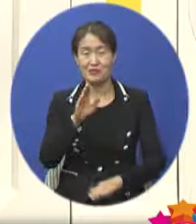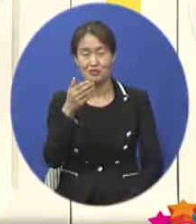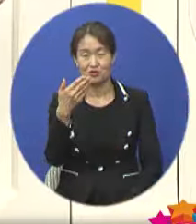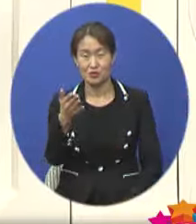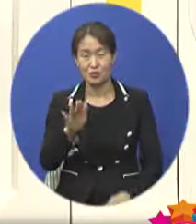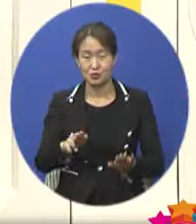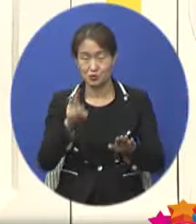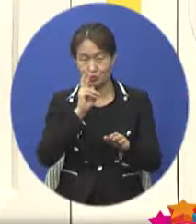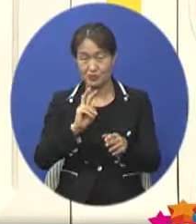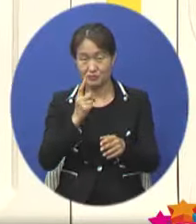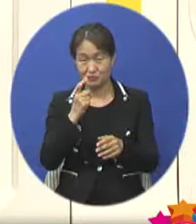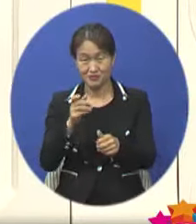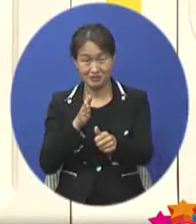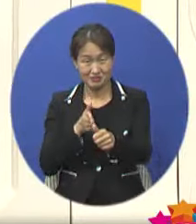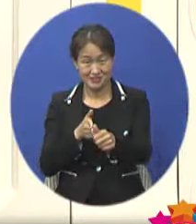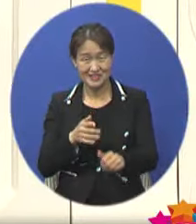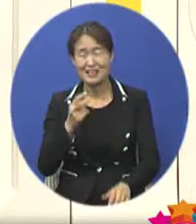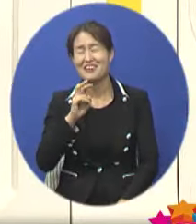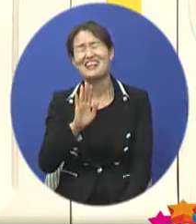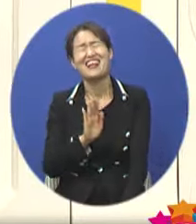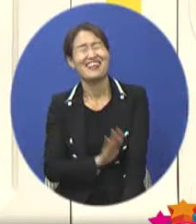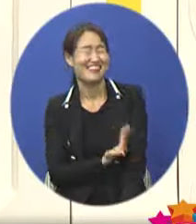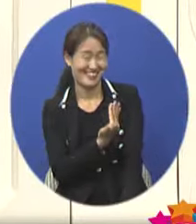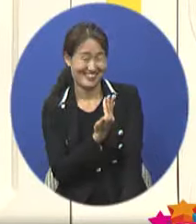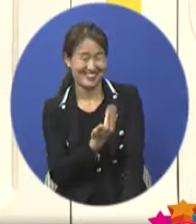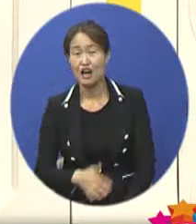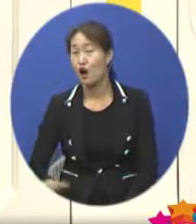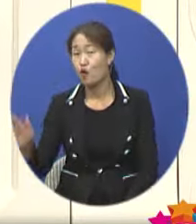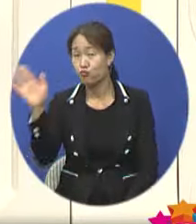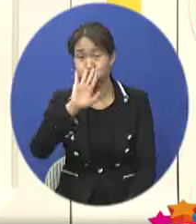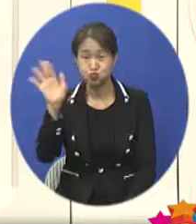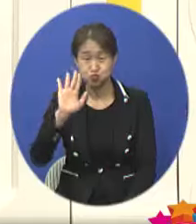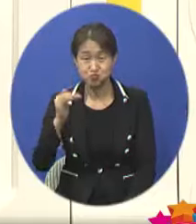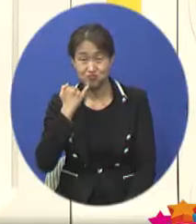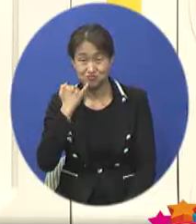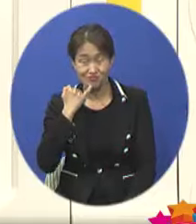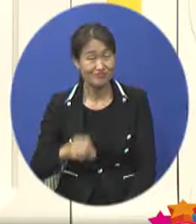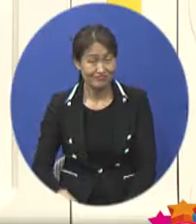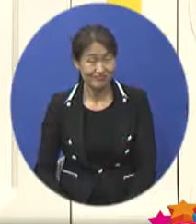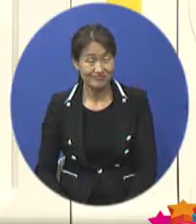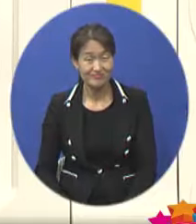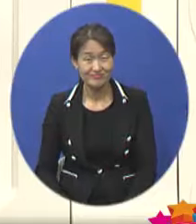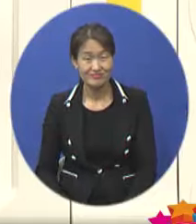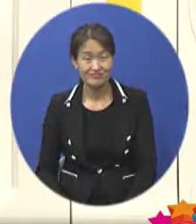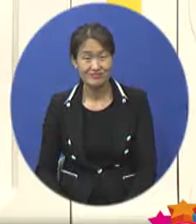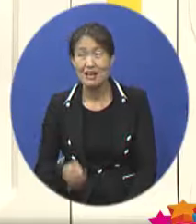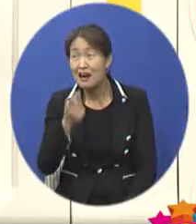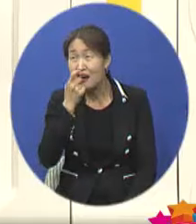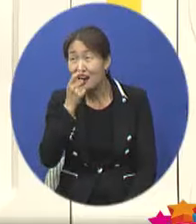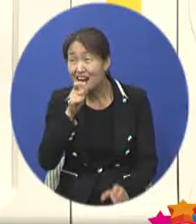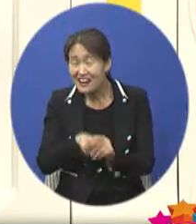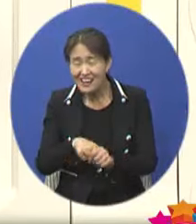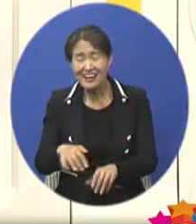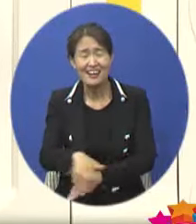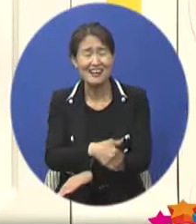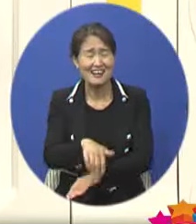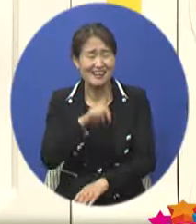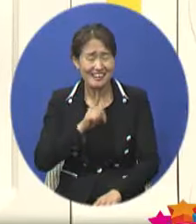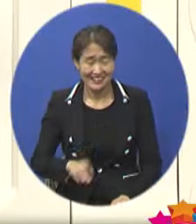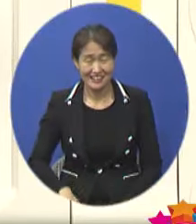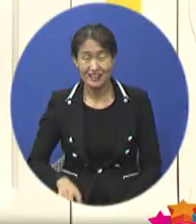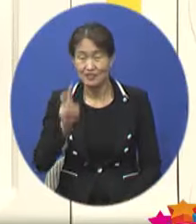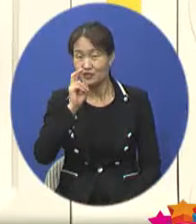해주세요. 내는 노래는 못해요. 예, 그래도 괜찮습니다. 네, 자, 음악 드릴게요. 배우려고 다니는데요. 뭐. 예.